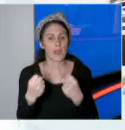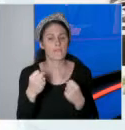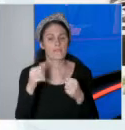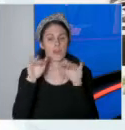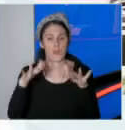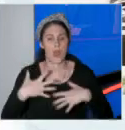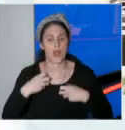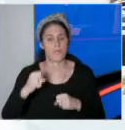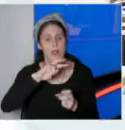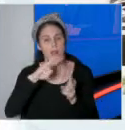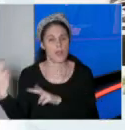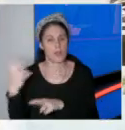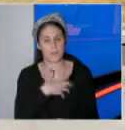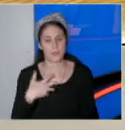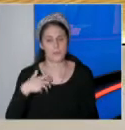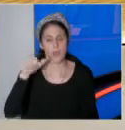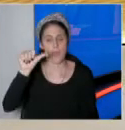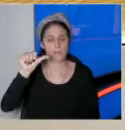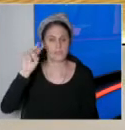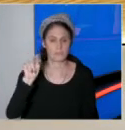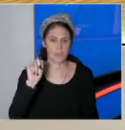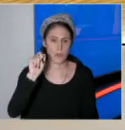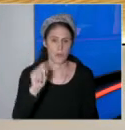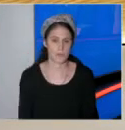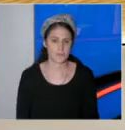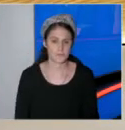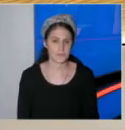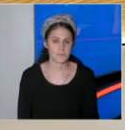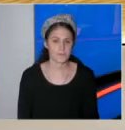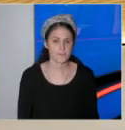לפצוע השני, אמיר נסראווי.